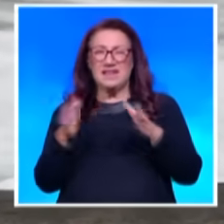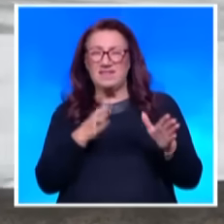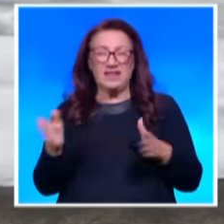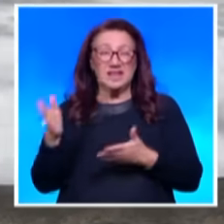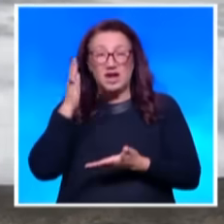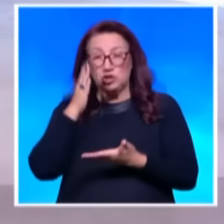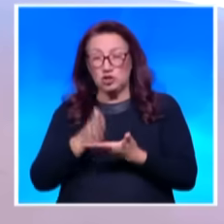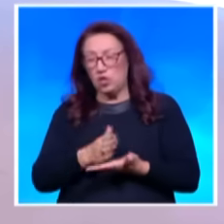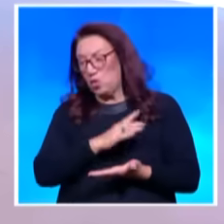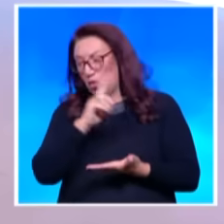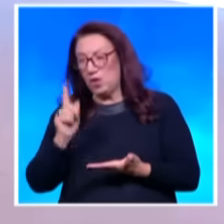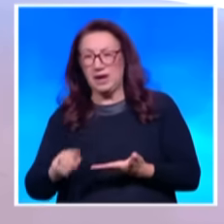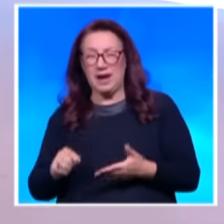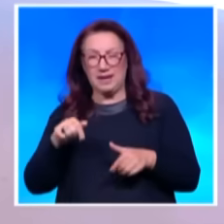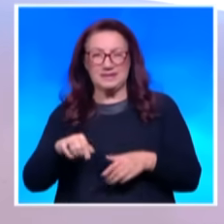седмицата.